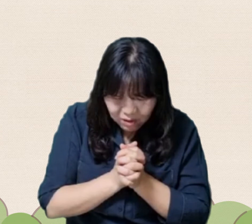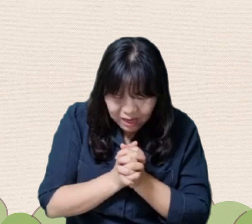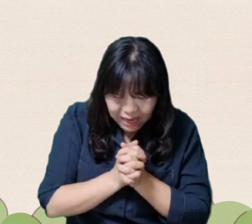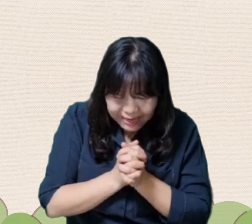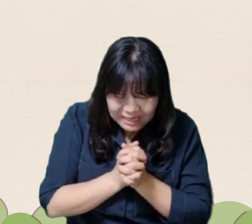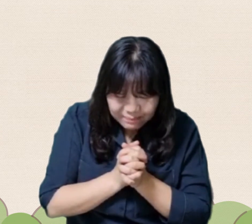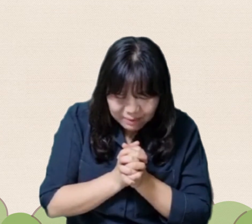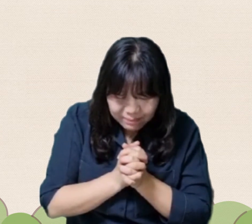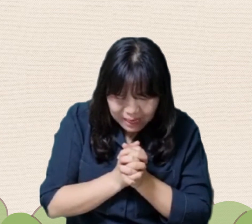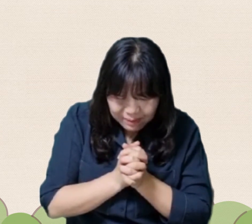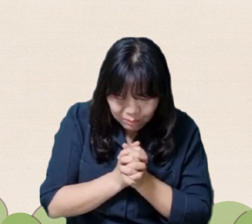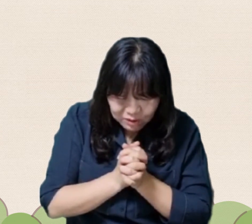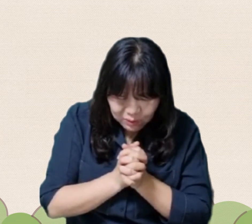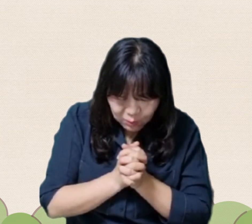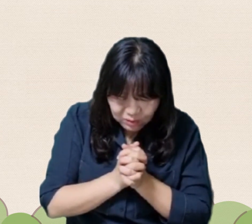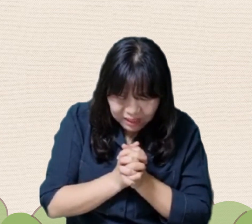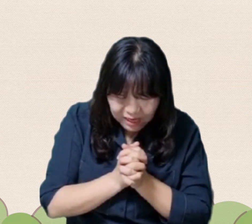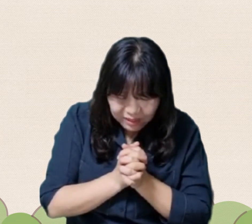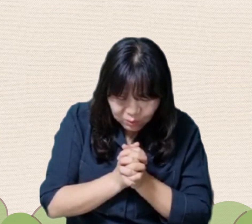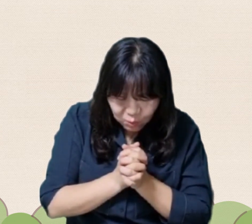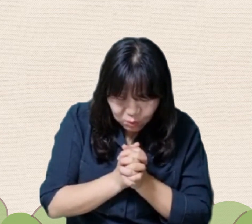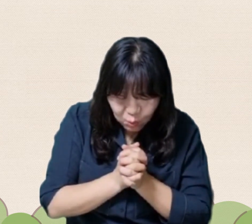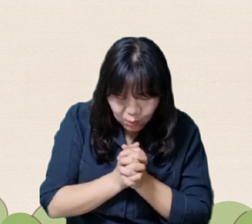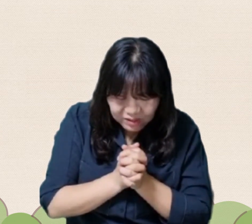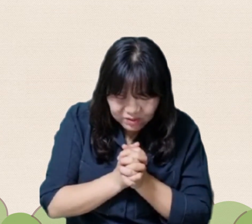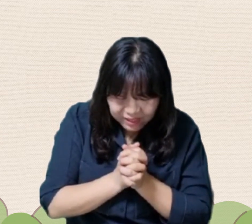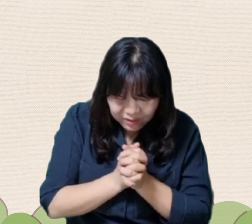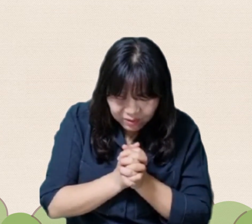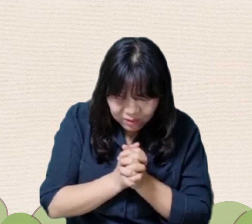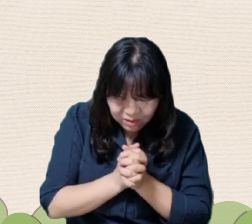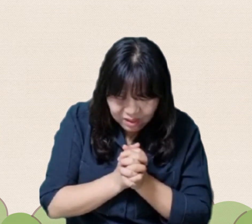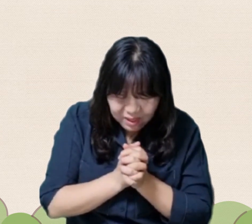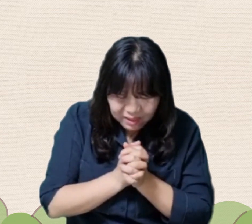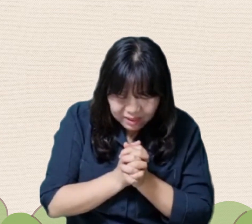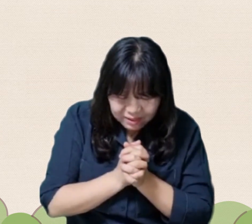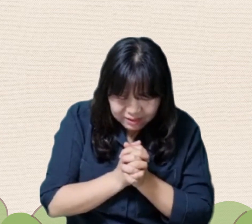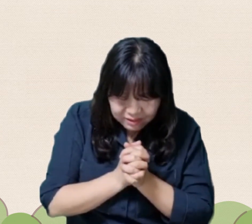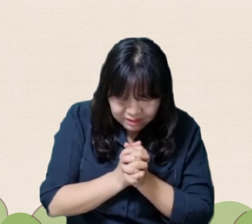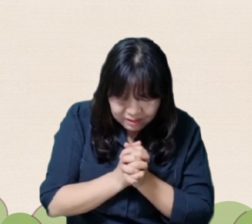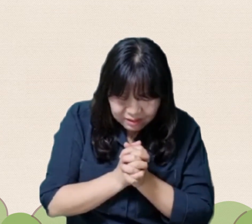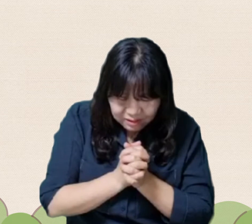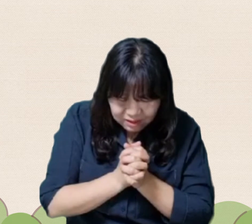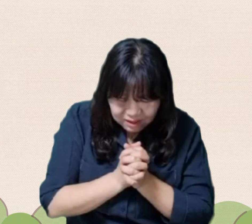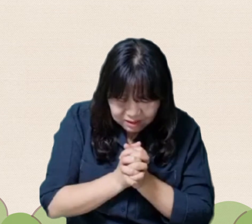섬기며 하나님만 마음에 모시고 살아가도록 도와주세요.